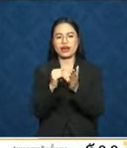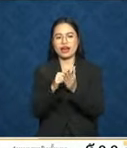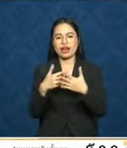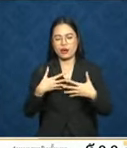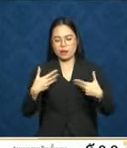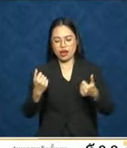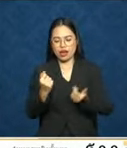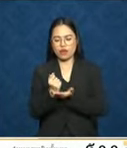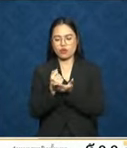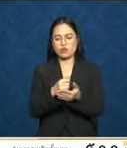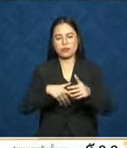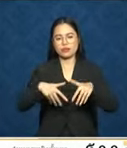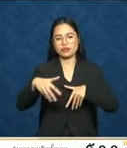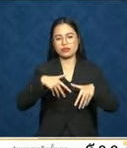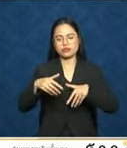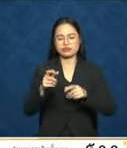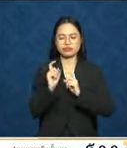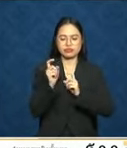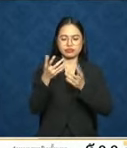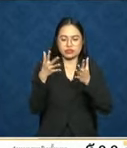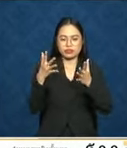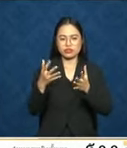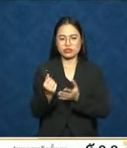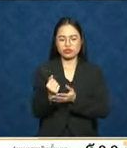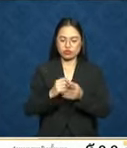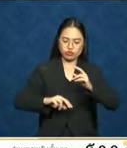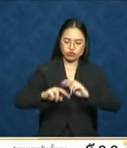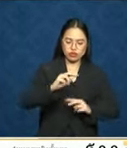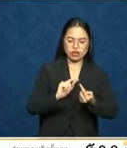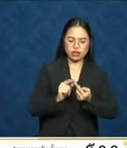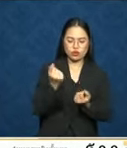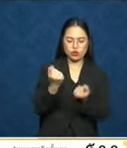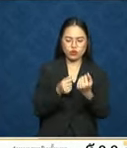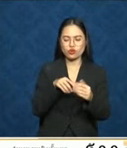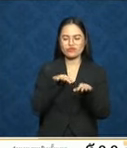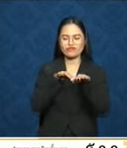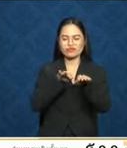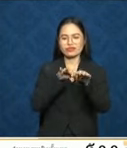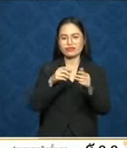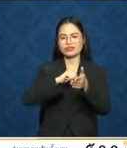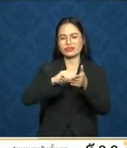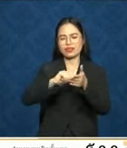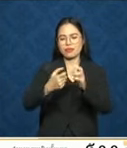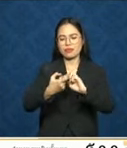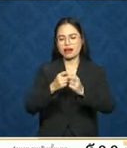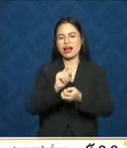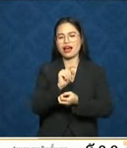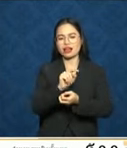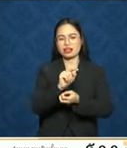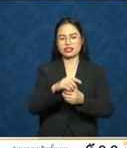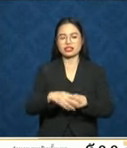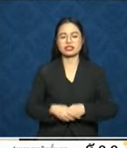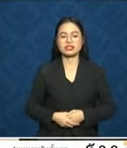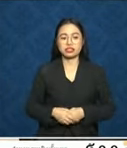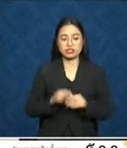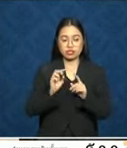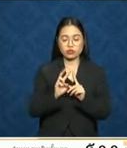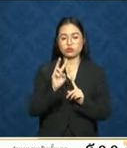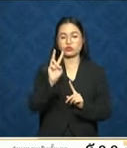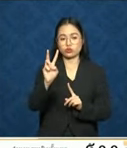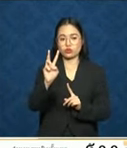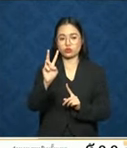ำนวยความสะดวกและความปลอดภัยบรรเทาปริมาณการจราจรของ บนถนนสายหลักด้วยค่ะส่วนเรื่องที่2นะ